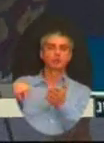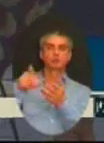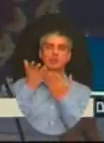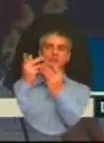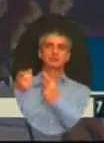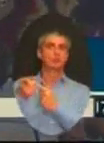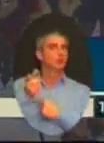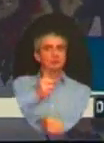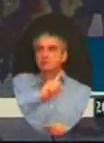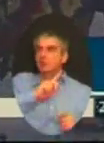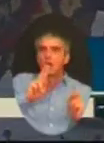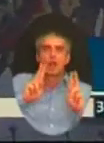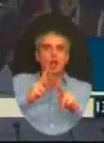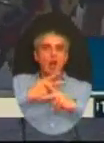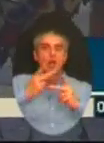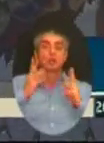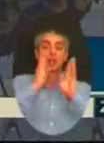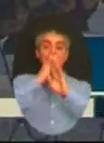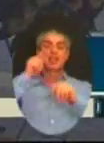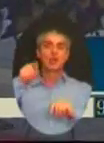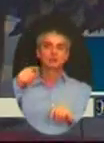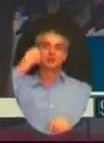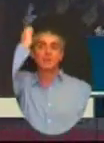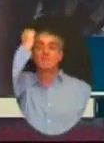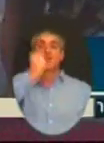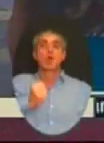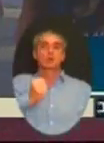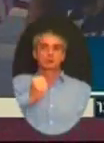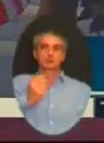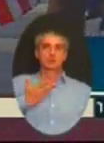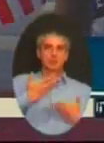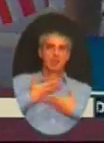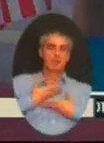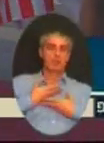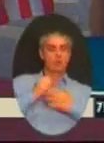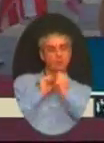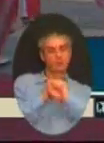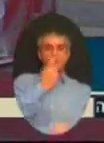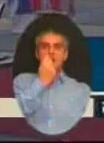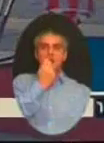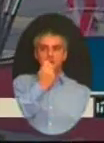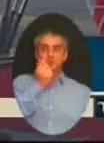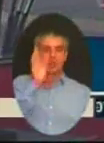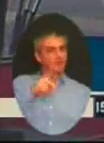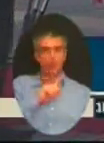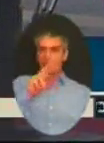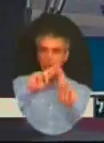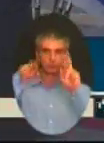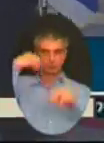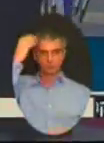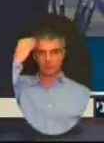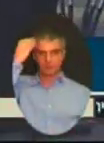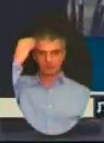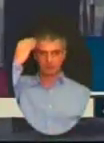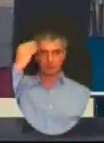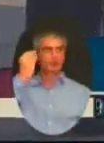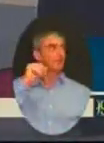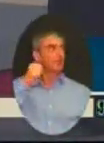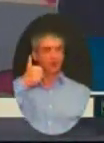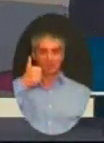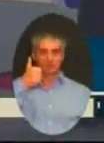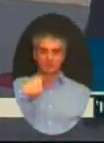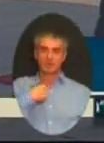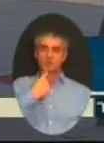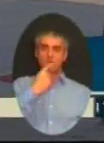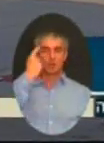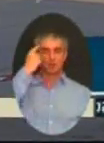סיוע. זה לא יכול להיות שטרוריסטים ורוצחים יקבלו תמיכה כספית, אפילו לא מהרשות הפלסטינאית. דבר אחד. אני